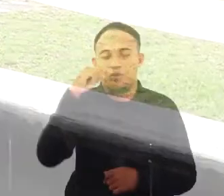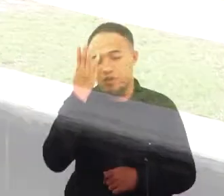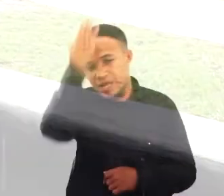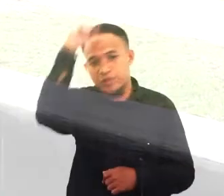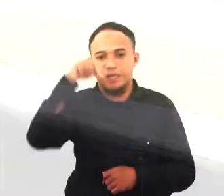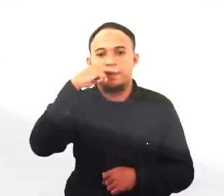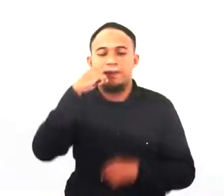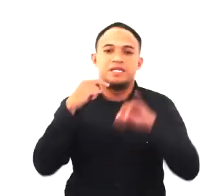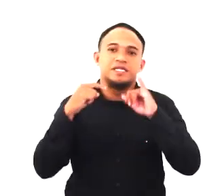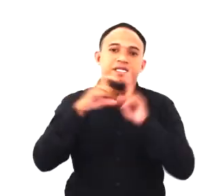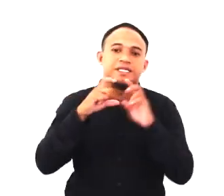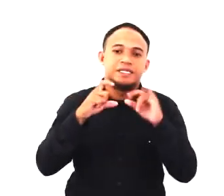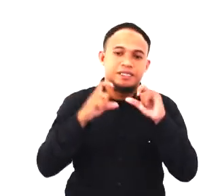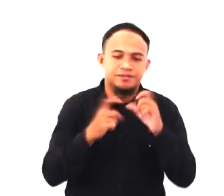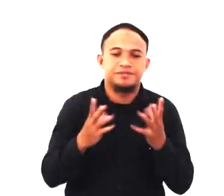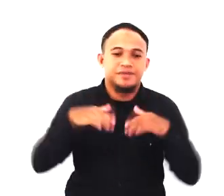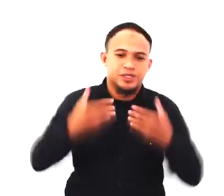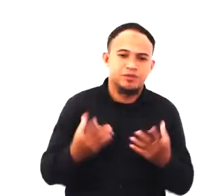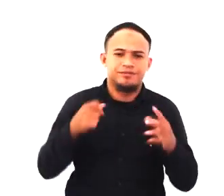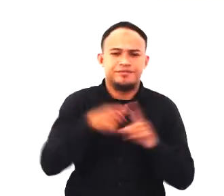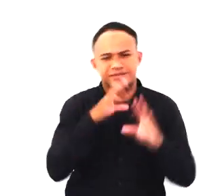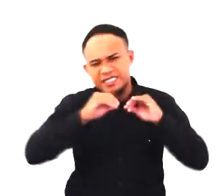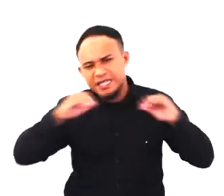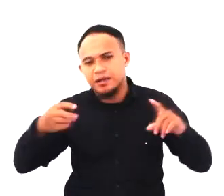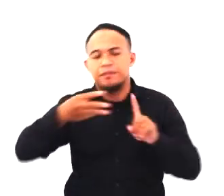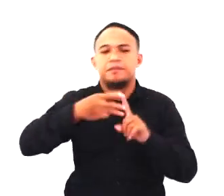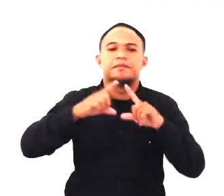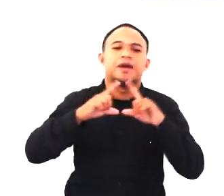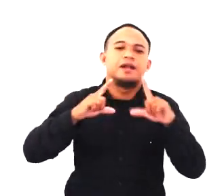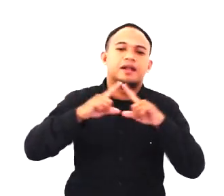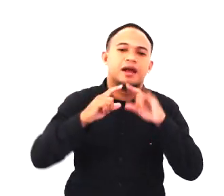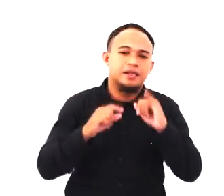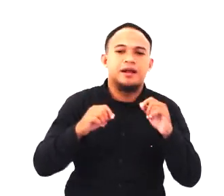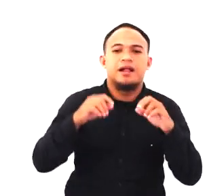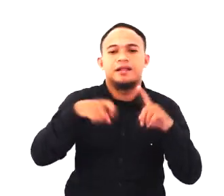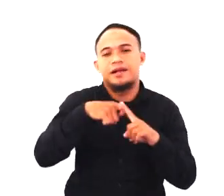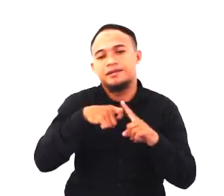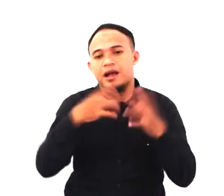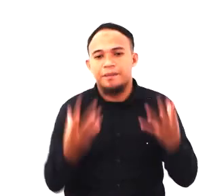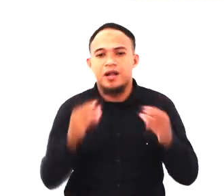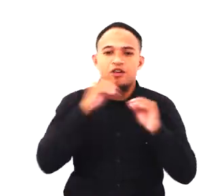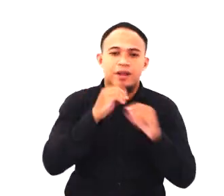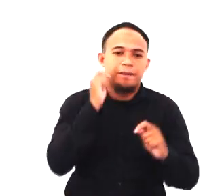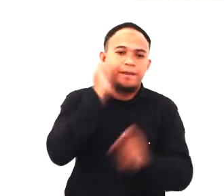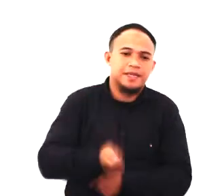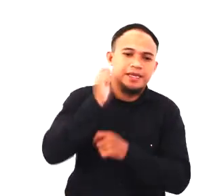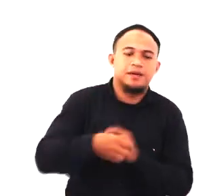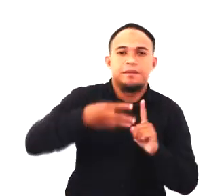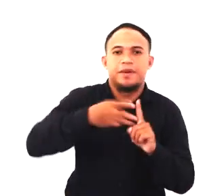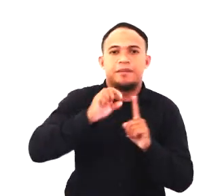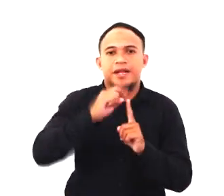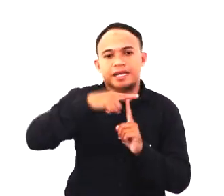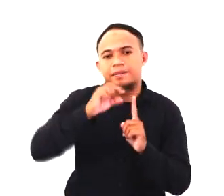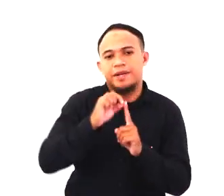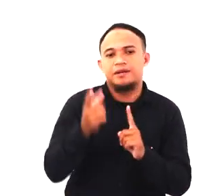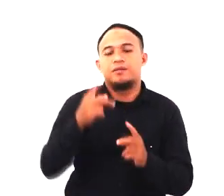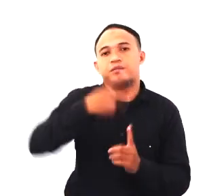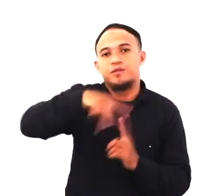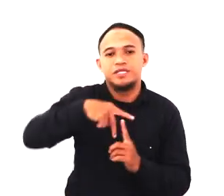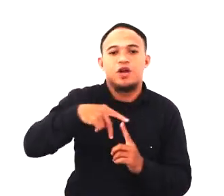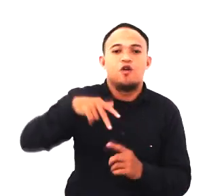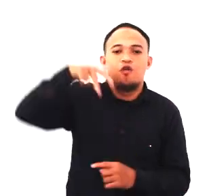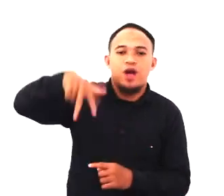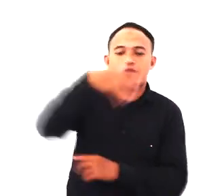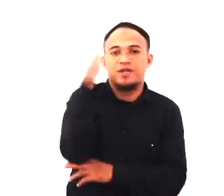Wakil Gubernur Gorontalo Haji Idris Rahim melakukan kunjungan kerja ke Balai Pengkajian Teknologi Pertanian